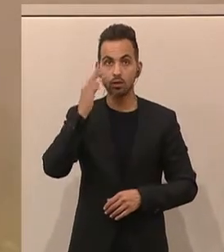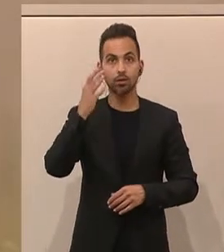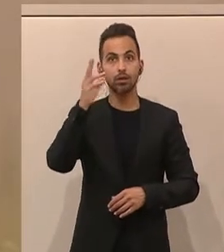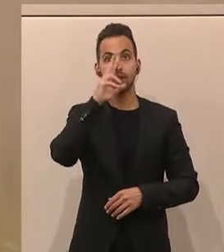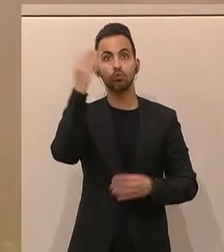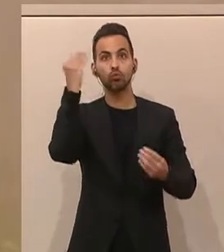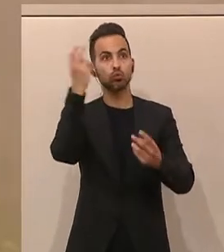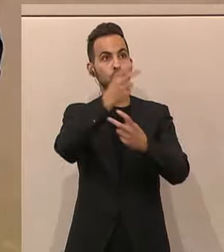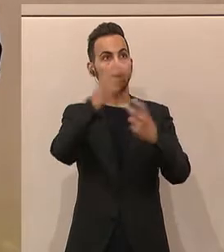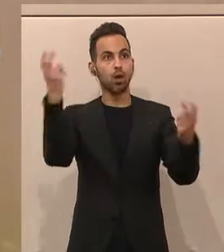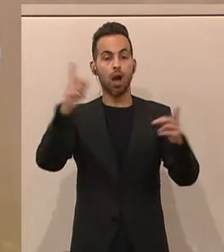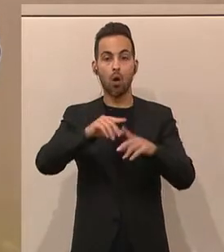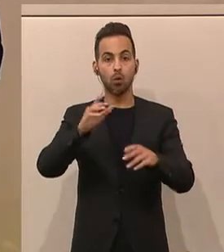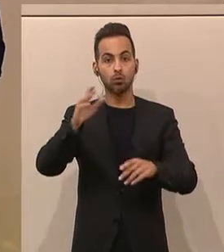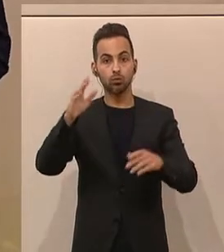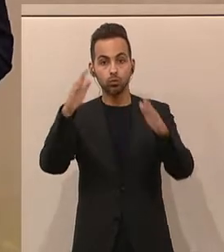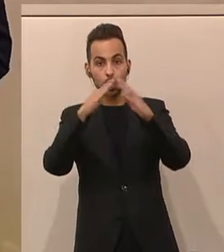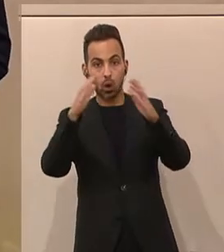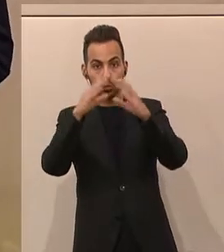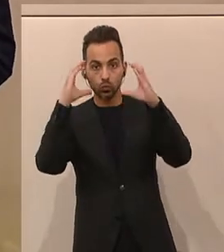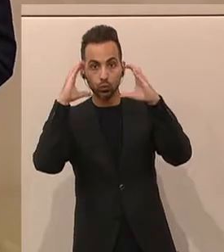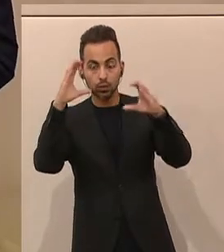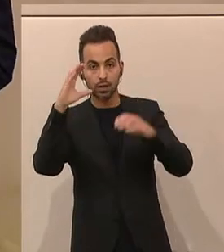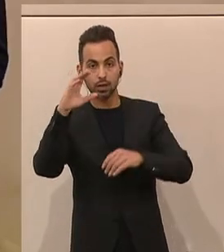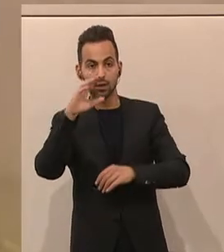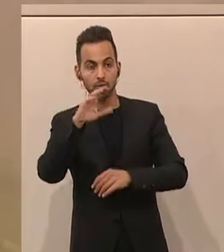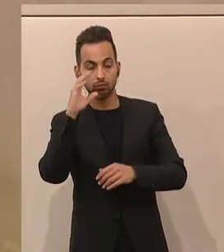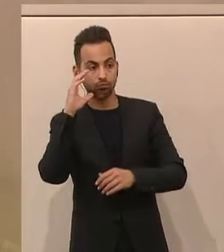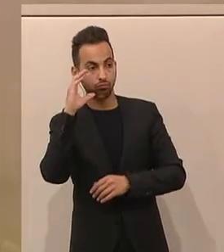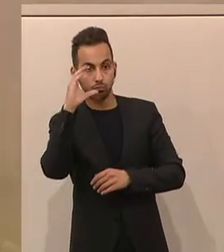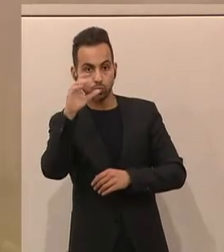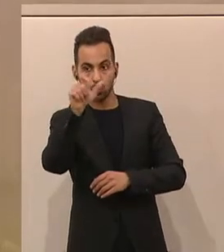Galerie und Besucherinnen, sehr geehrte Zuseherinnen und Zuseher,